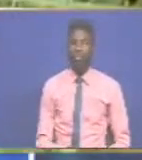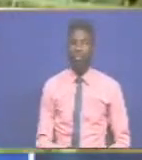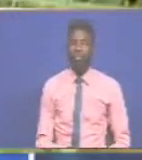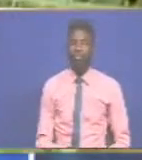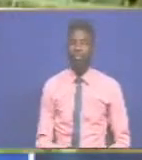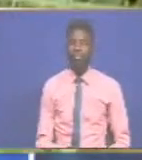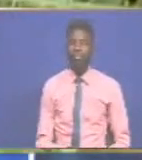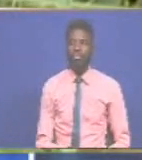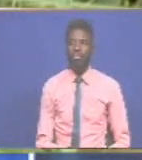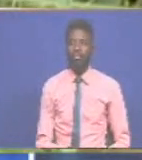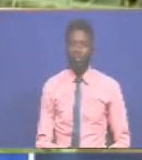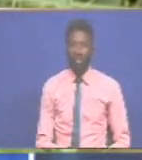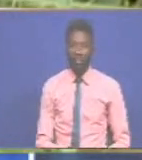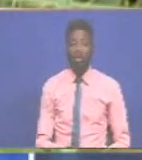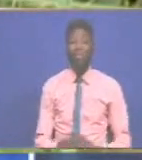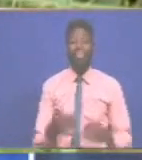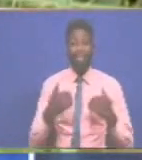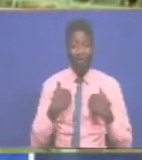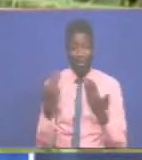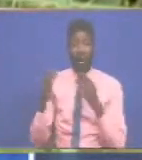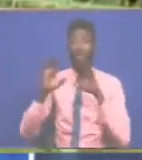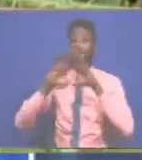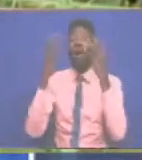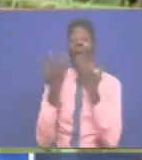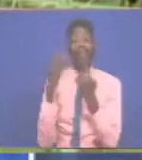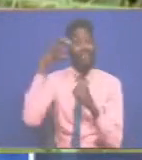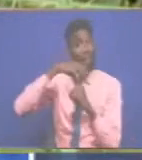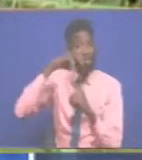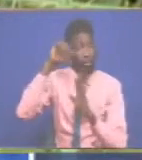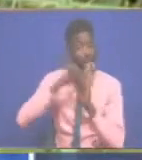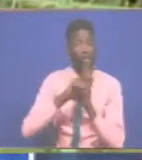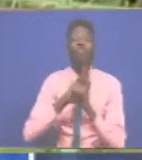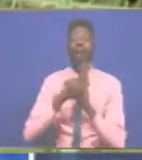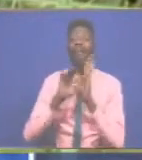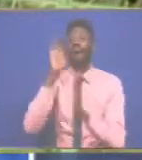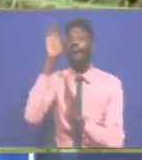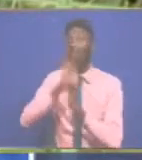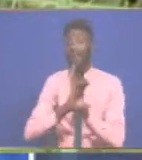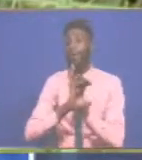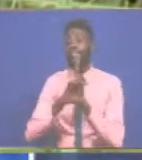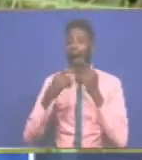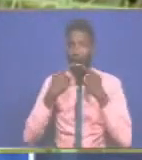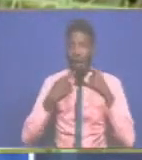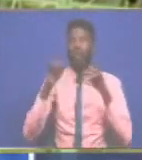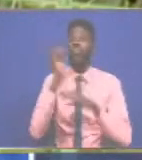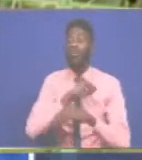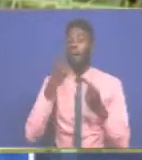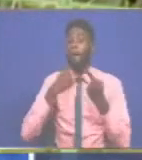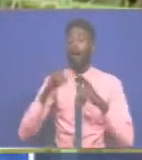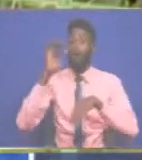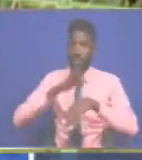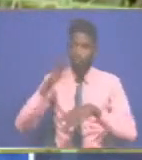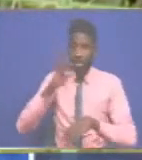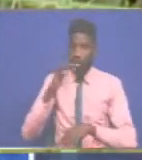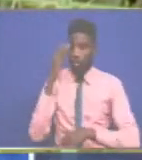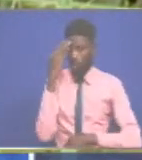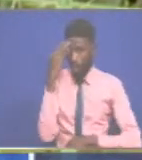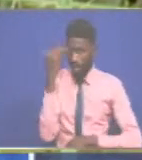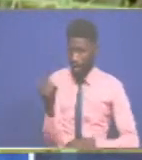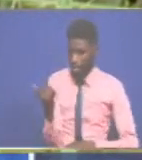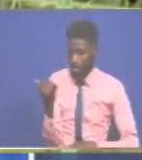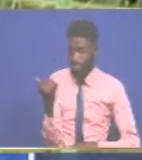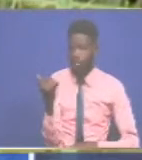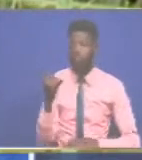Have world championships, but all this, the calendar is out, but mostly this will be affected by